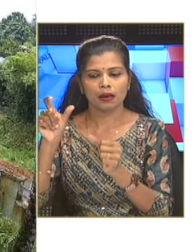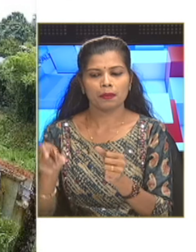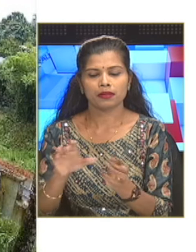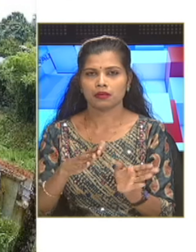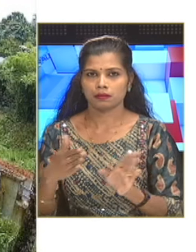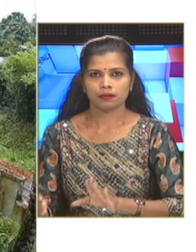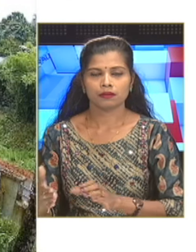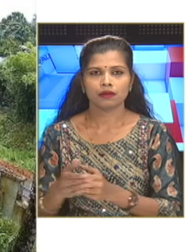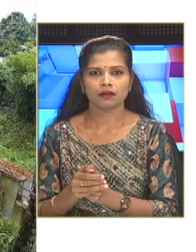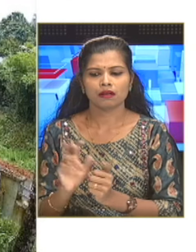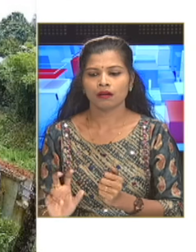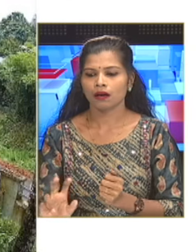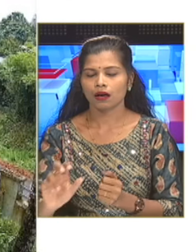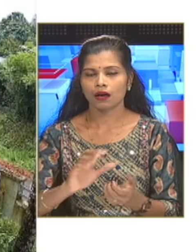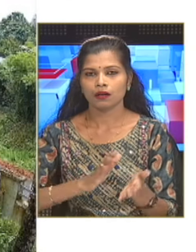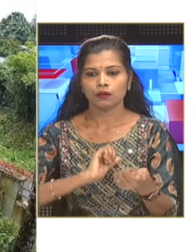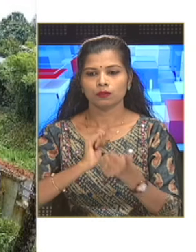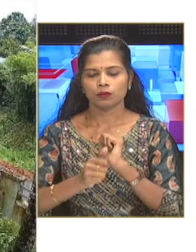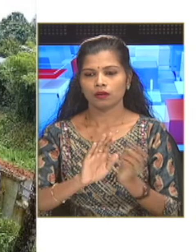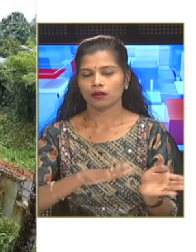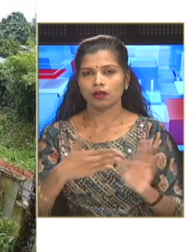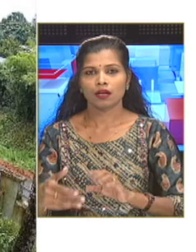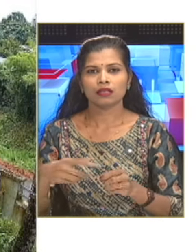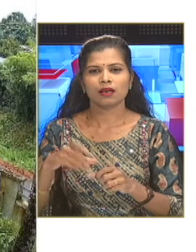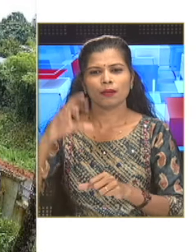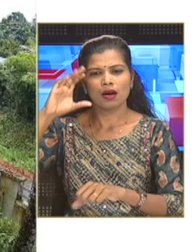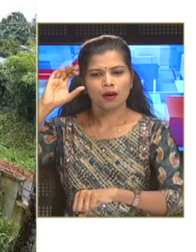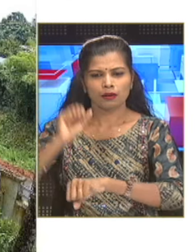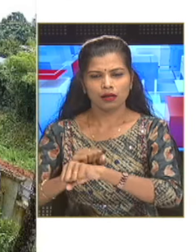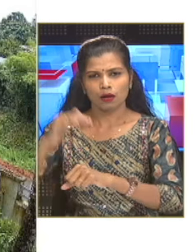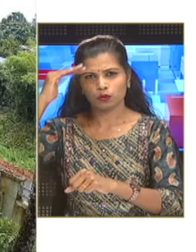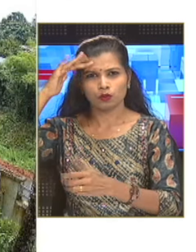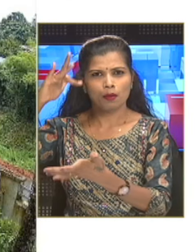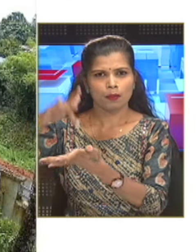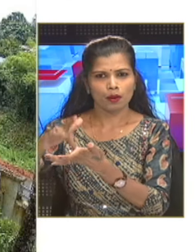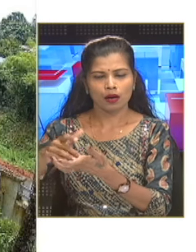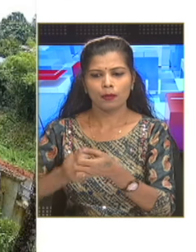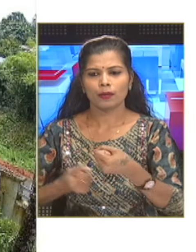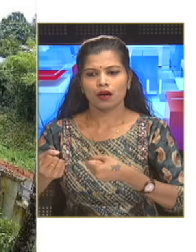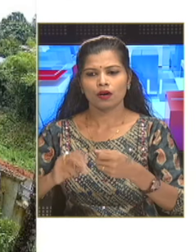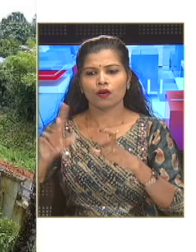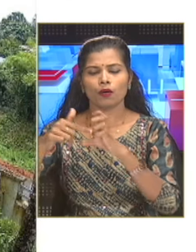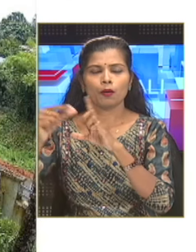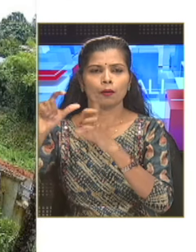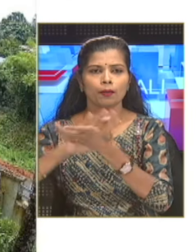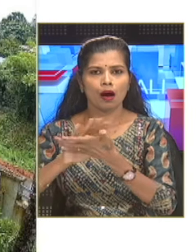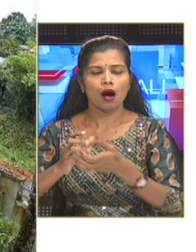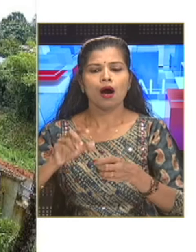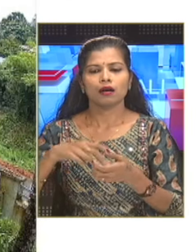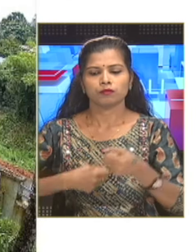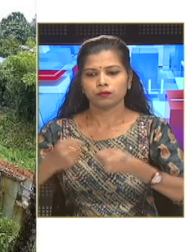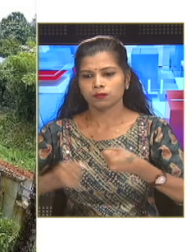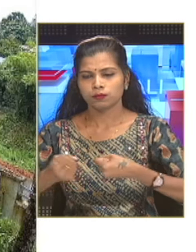എച്ചൂർ കമാൽ പീടികയ്ക്ക് സമീപമായിരുന്നു അപകടം കണ്ണൂർ ടൗൺ സ്റ്റേഷനിലെ പോലീസുകാരൻ ലിതേഷ് ഓട്ടിച്ച കാറാണ് അപകടത്തിൽപ്പെട്ടത്